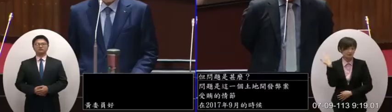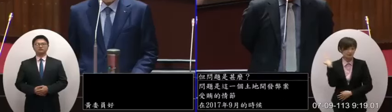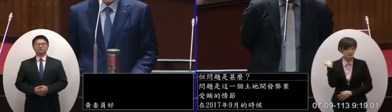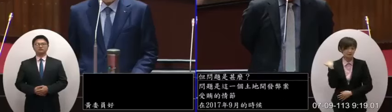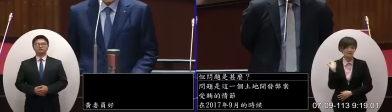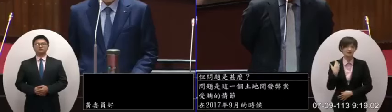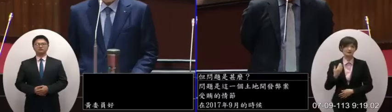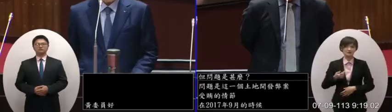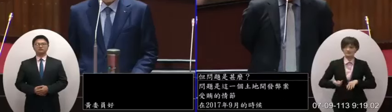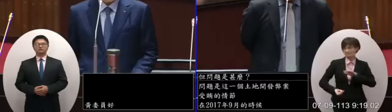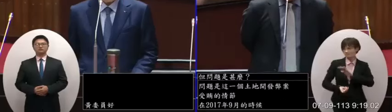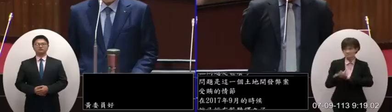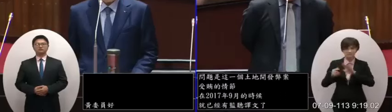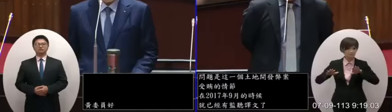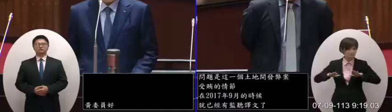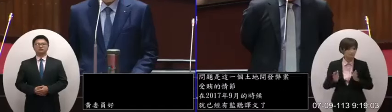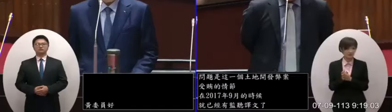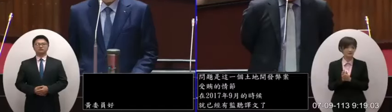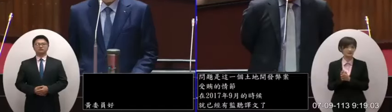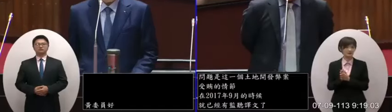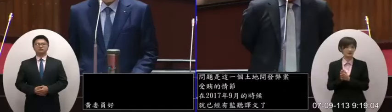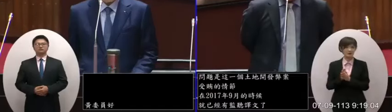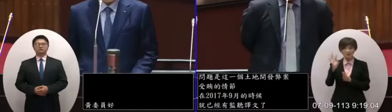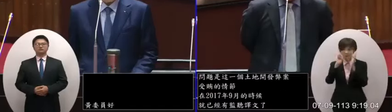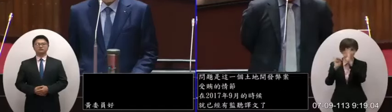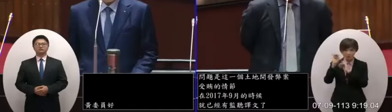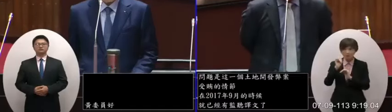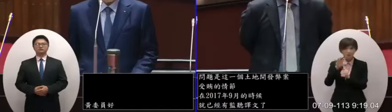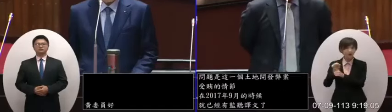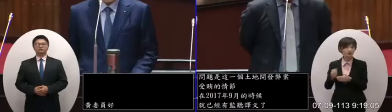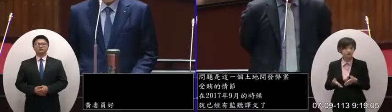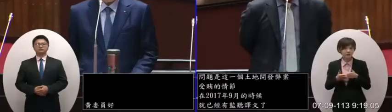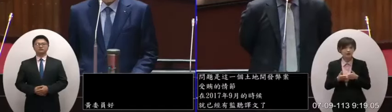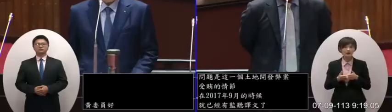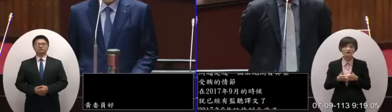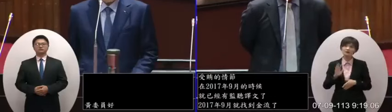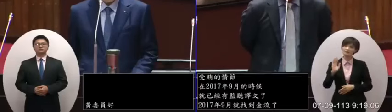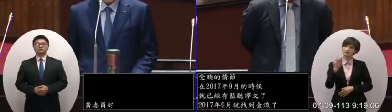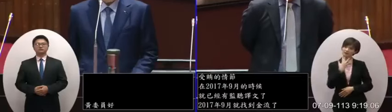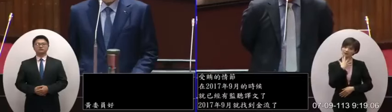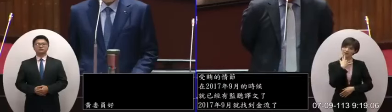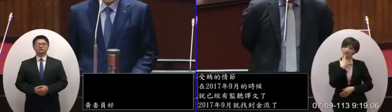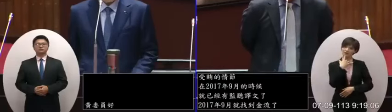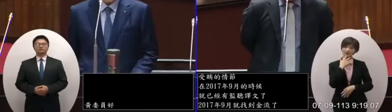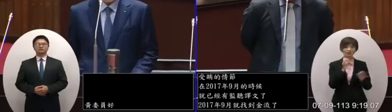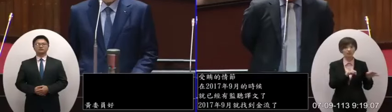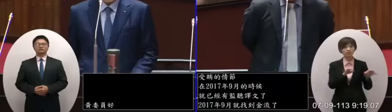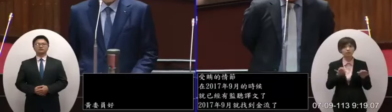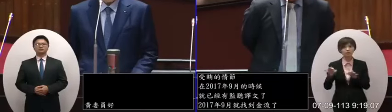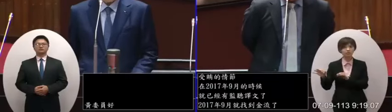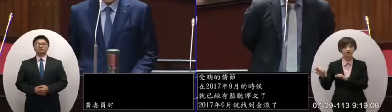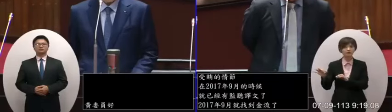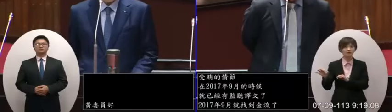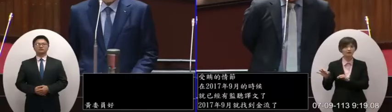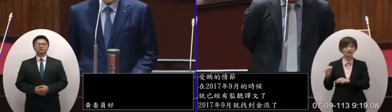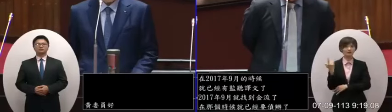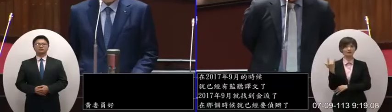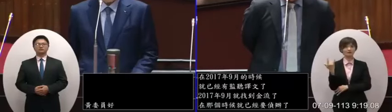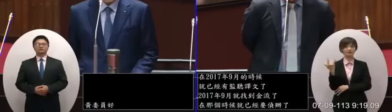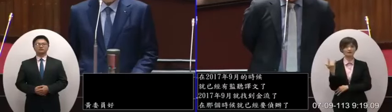要侦办了，为什么后来案子被压下来被牵结？这件事情很严